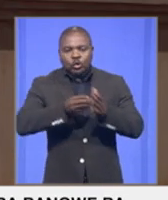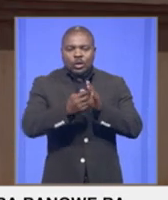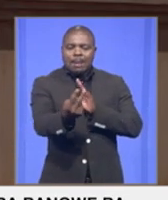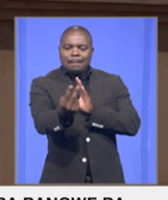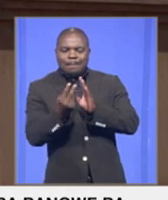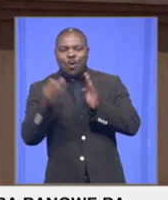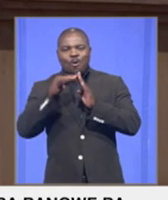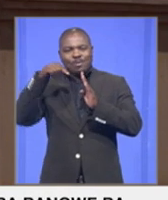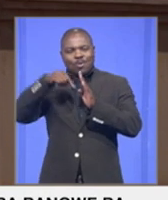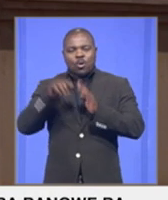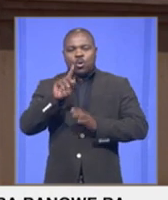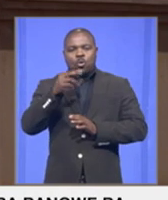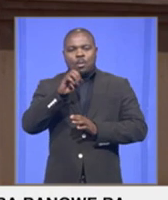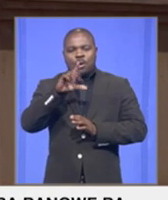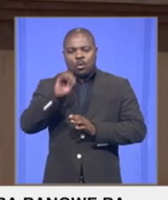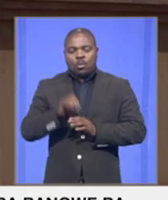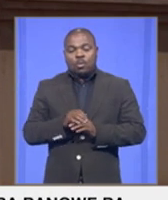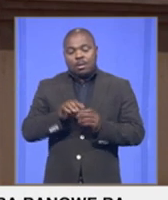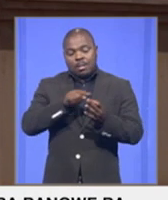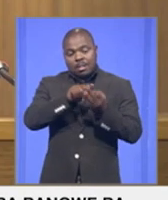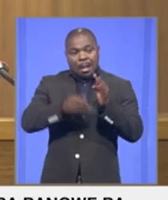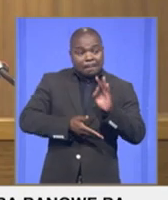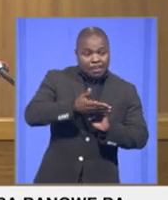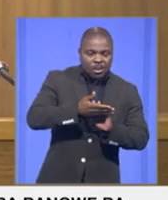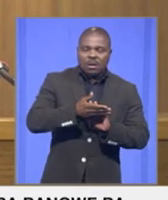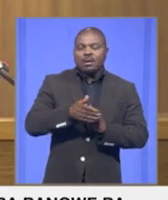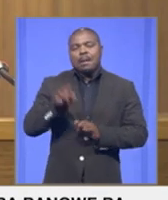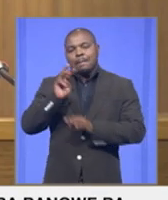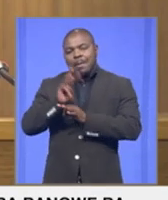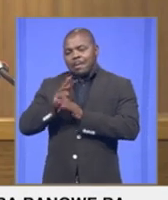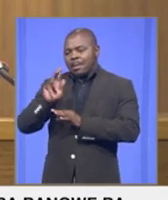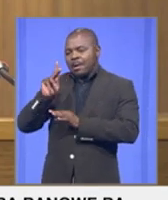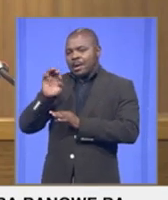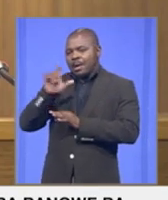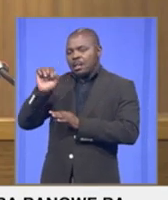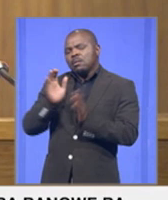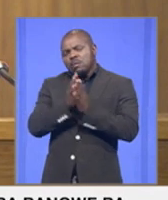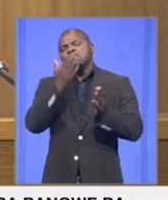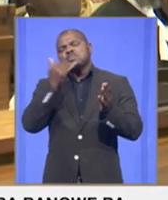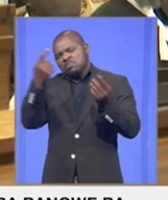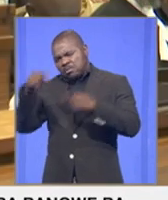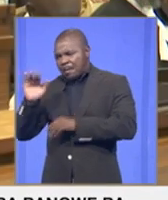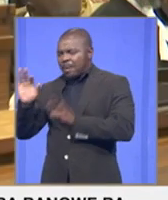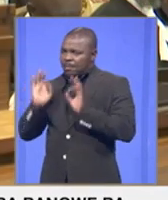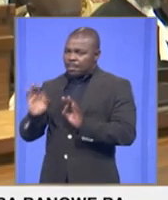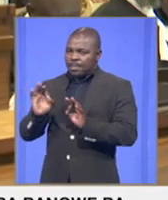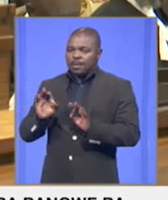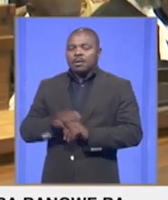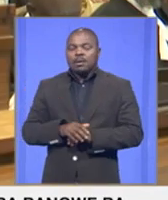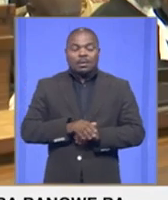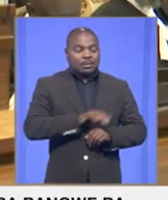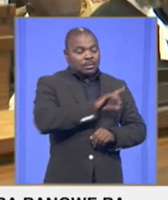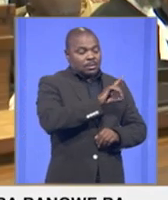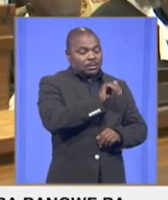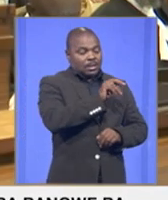Ba bileditswe mo ntlong ke mmaagwe Kheli le Zandile Khumalo gore ba laele sentle. Seno ke go ya ka Zandi Khumalo yo amegileng maikutlo